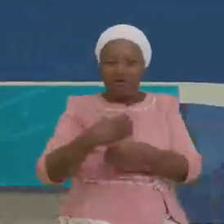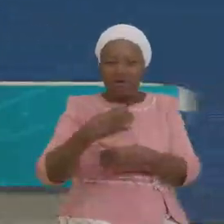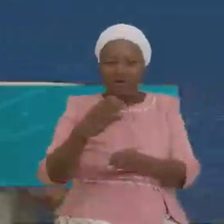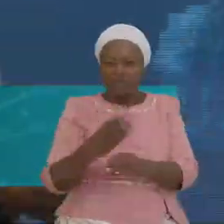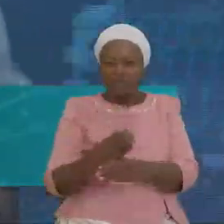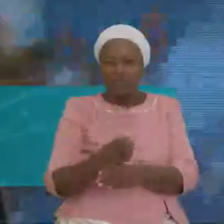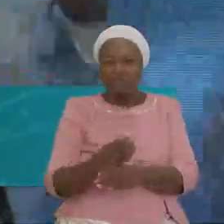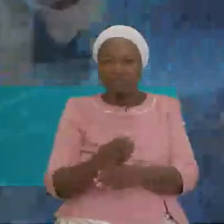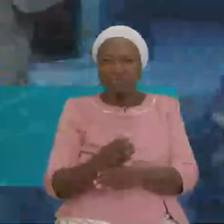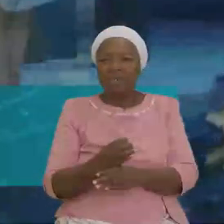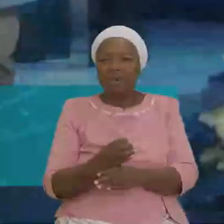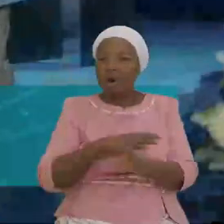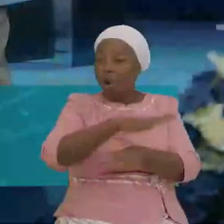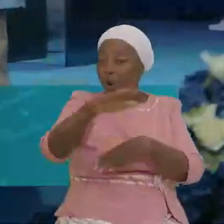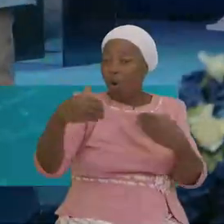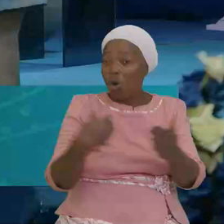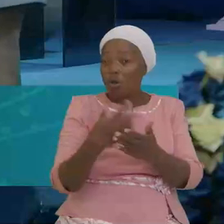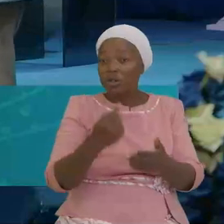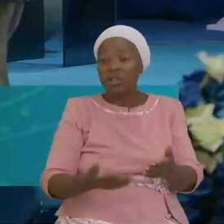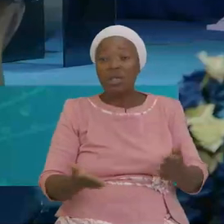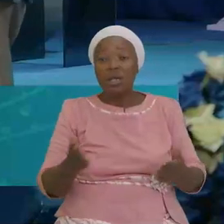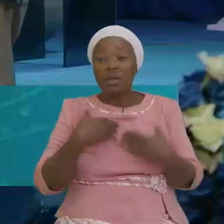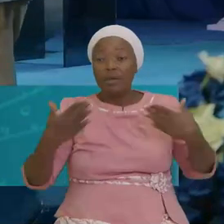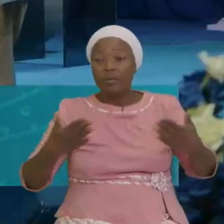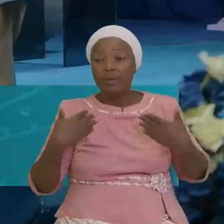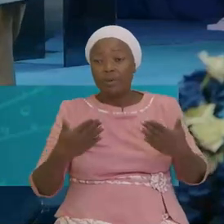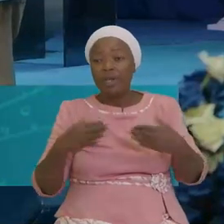Est-ce que vous comprenez cela? Depuis le jour de la création,